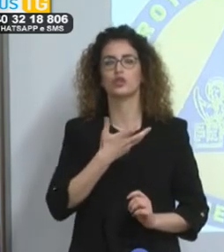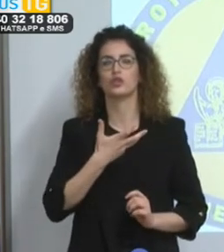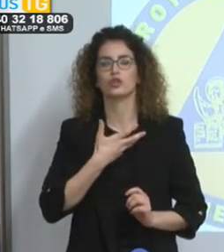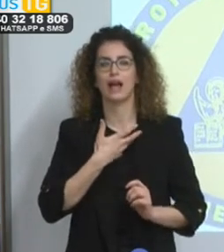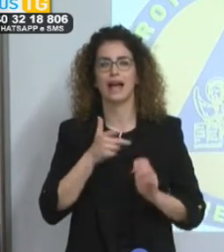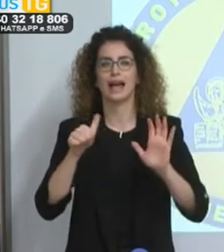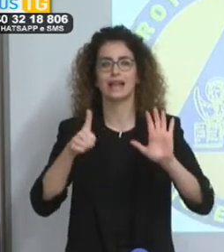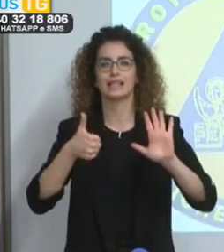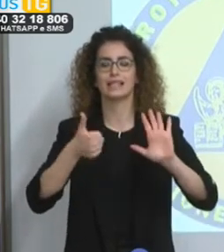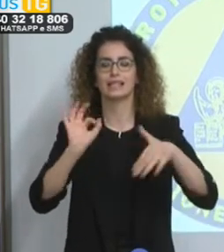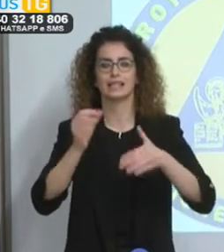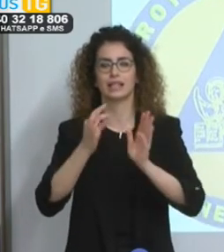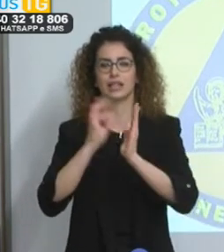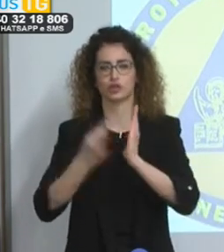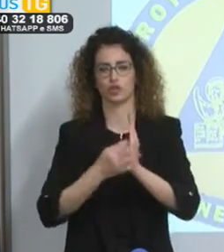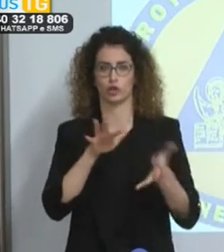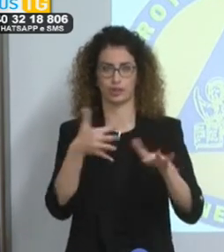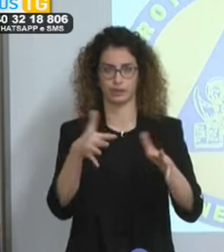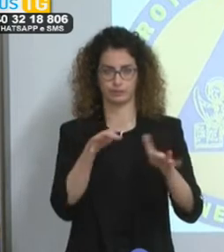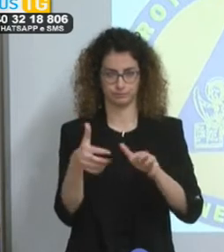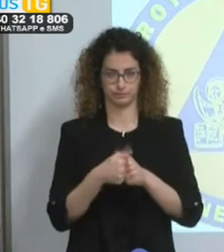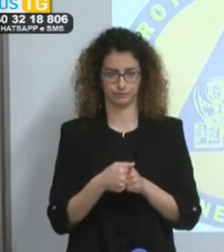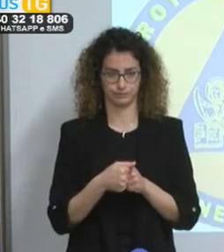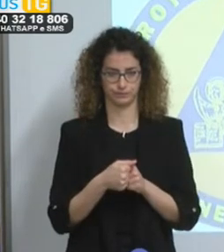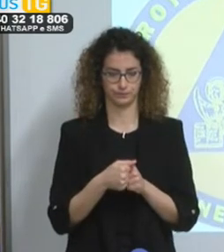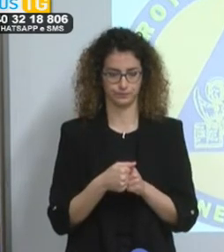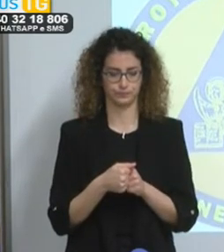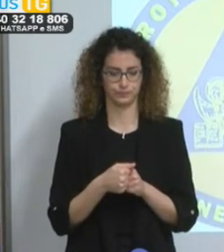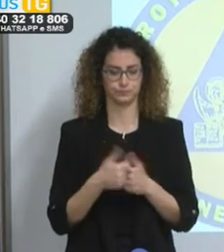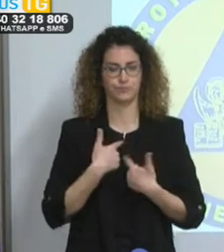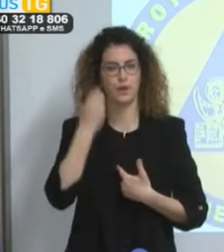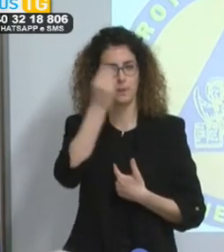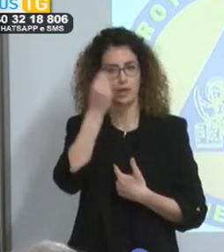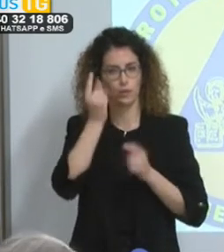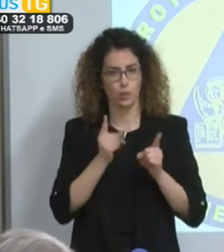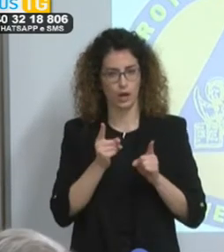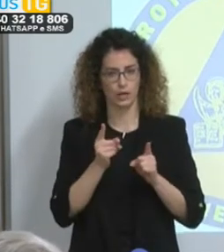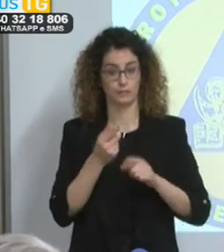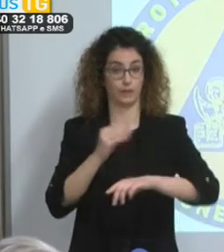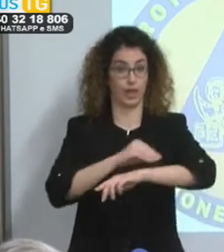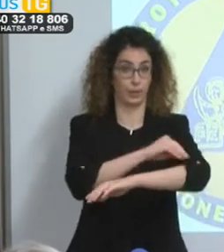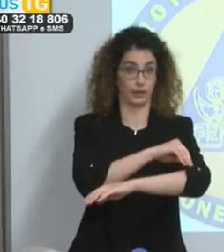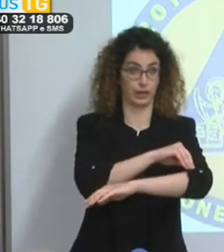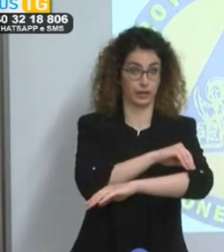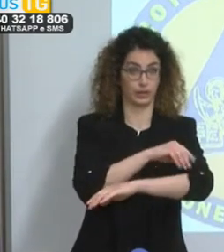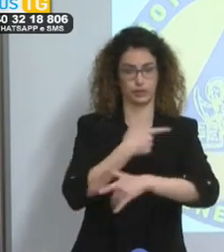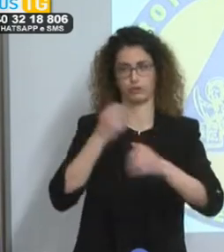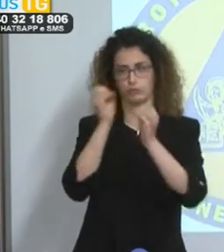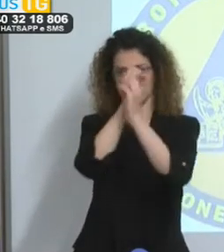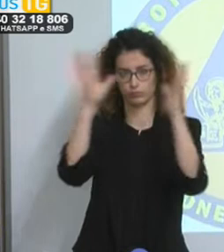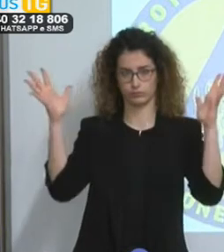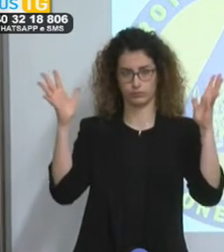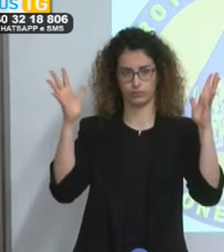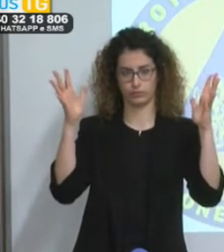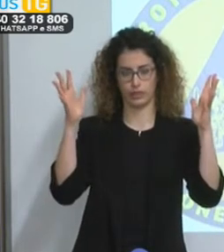60 giorni, più o meno. Io penso che con aprile, da quello che stiamo immaginando noi,